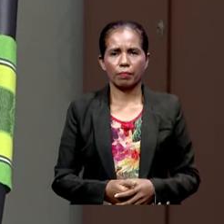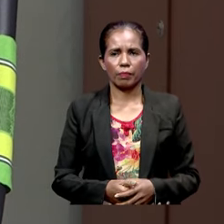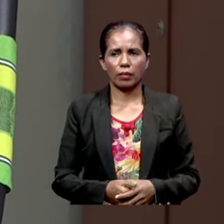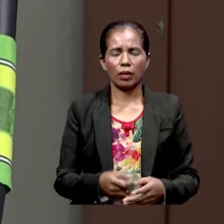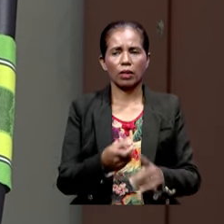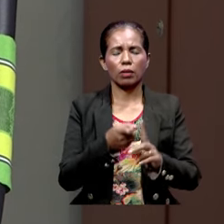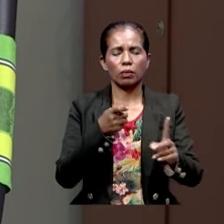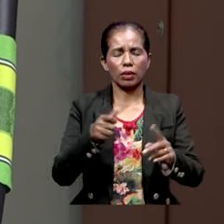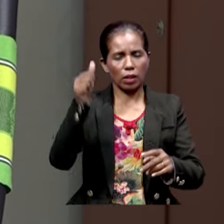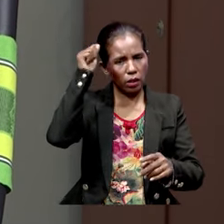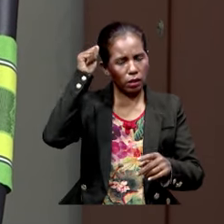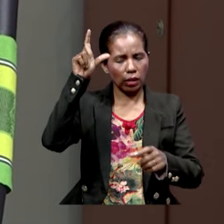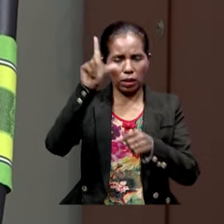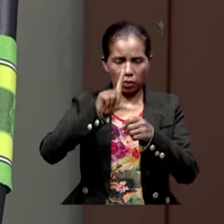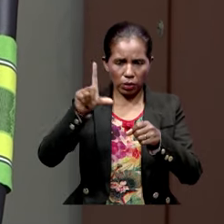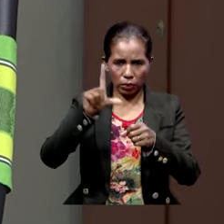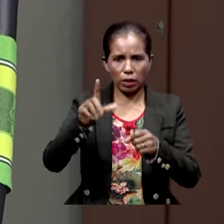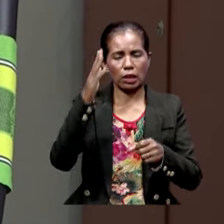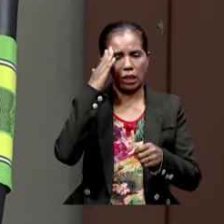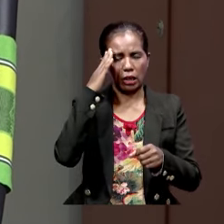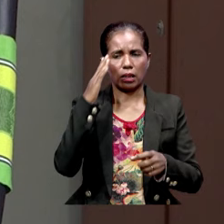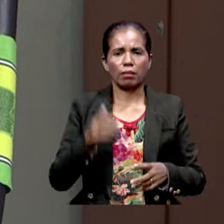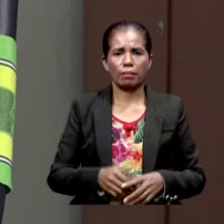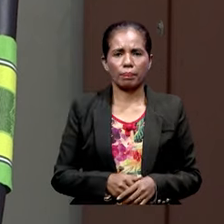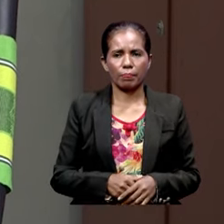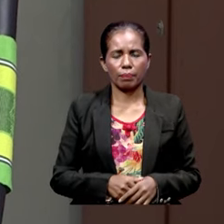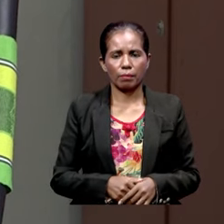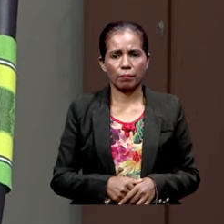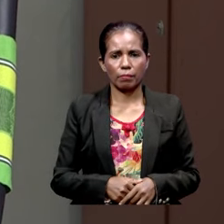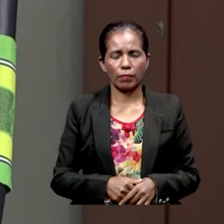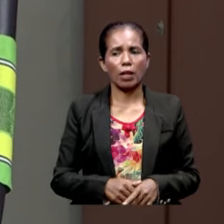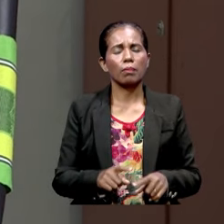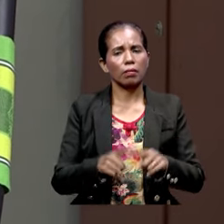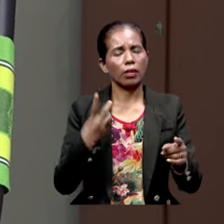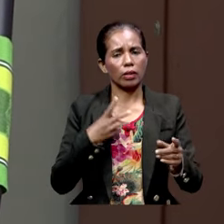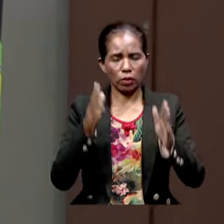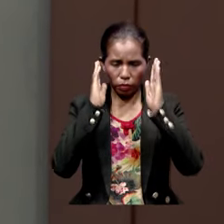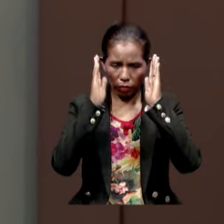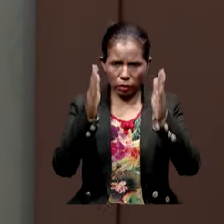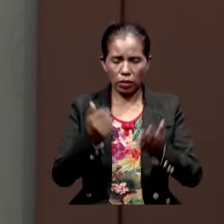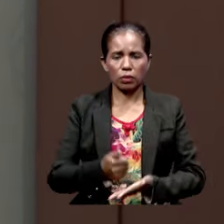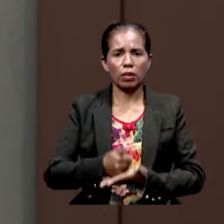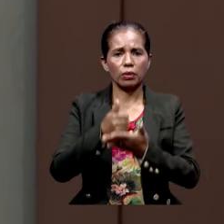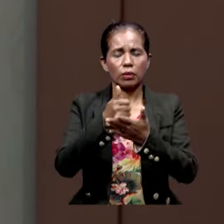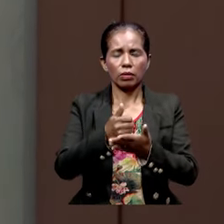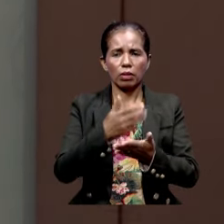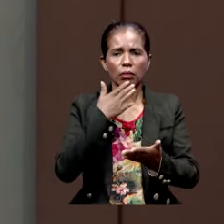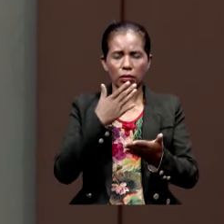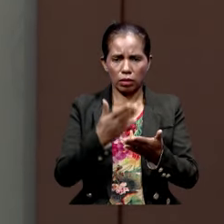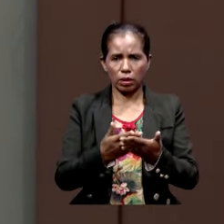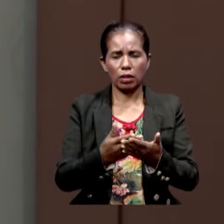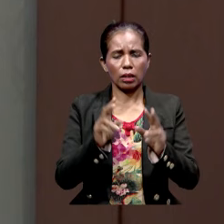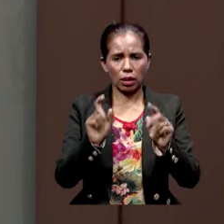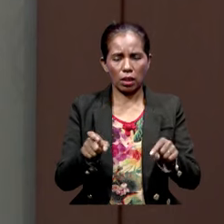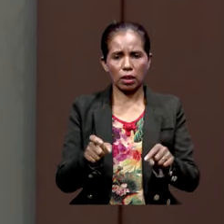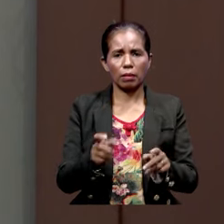husi analisa laboratorium de teta mabi ita fo atensang di atliutan tambah